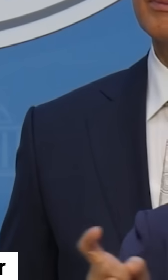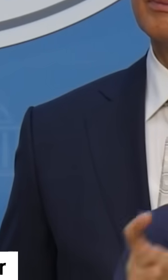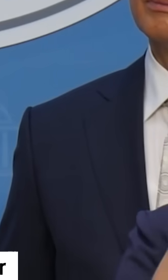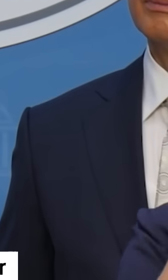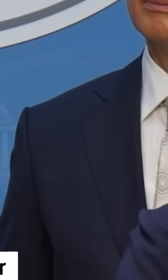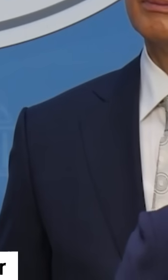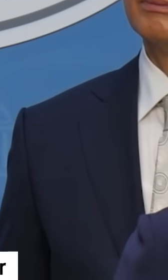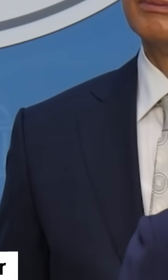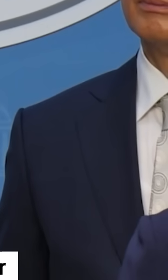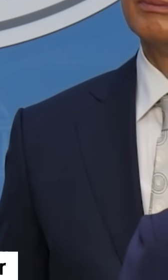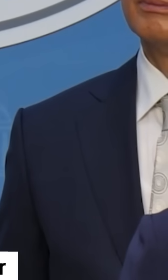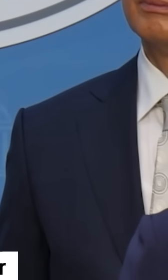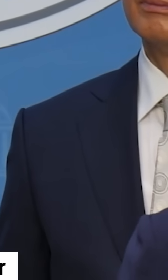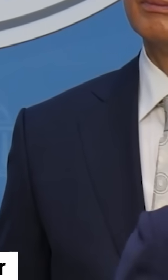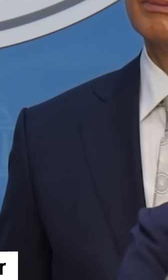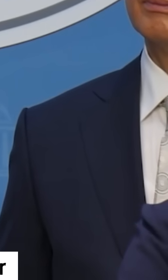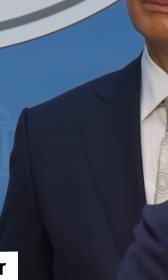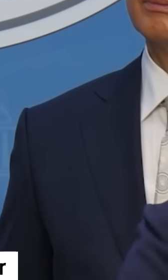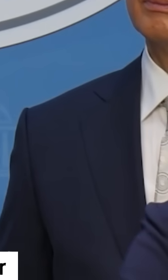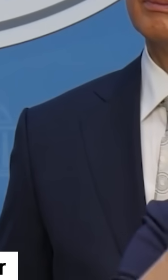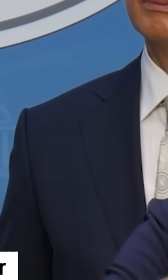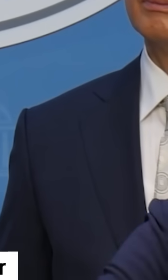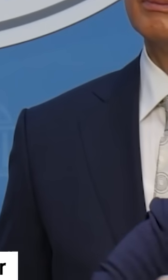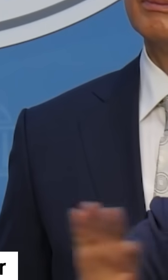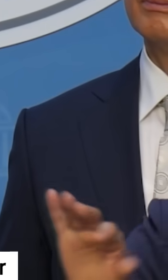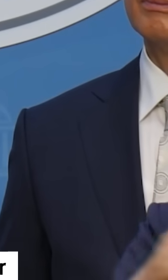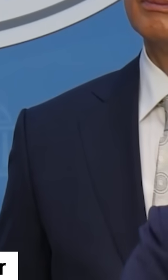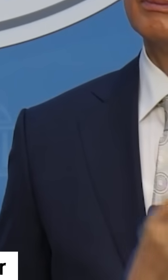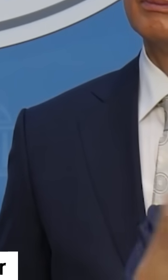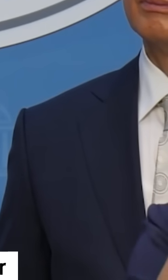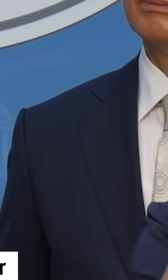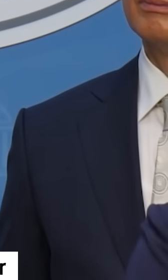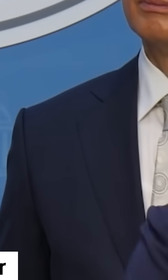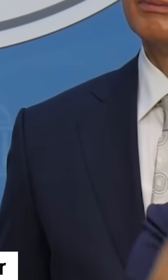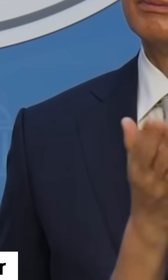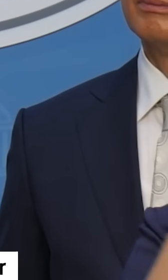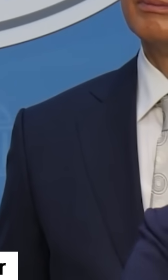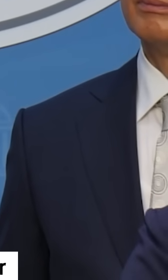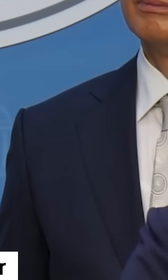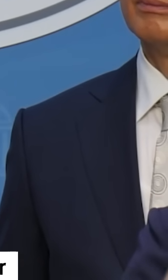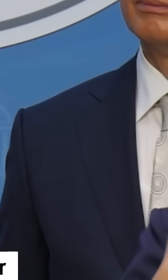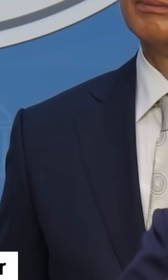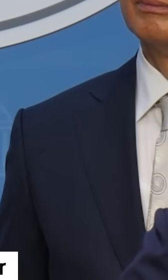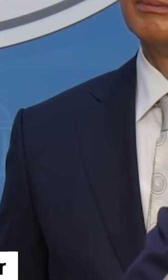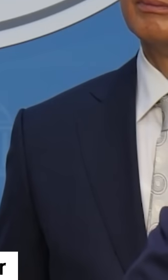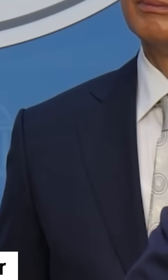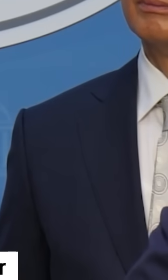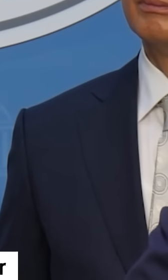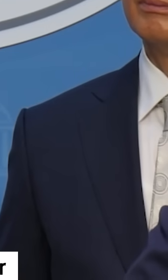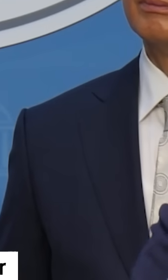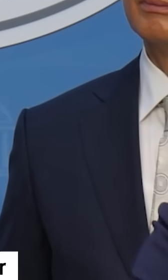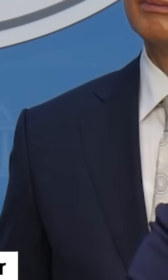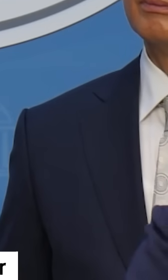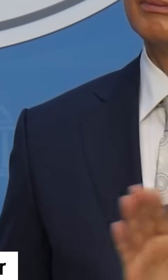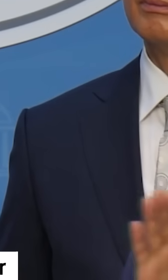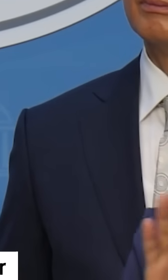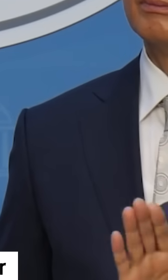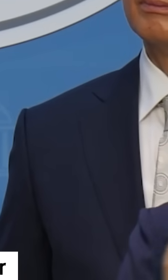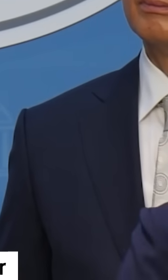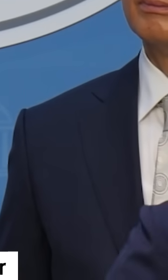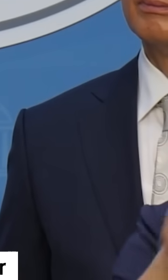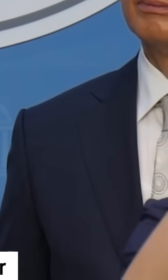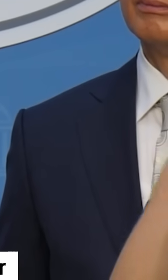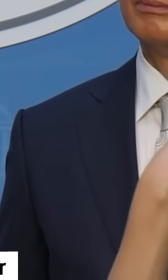있습니다. 후쿠시마 오염수 방류는 다시 한번 말하지만 즐거운 반가운 뉴스는 절대 아니고